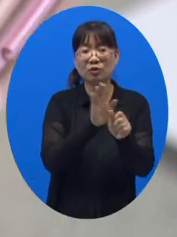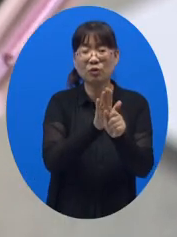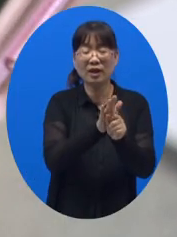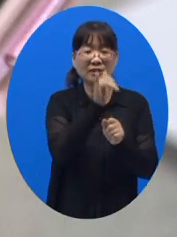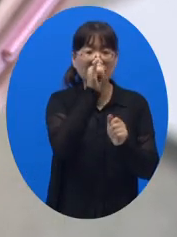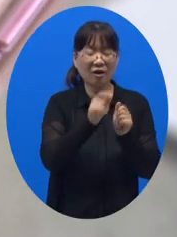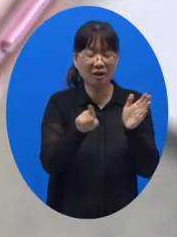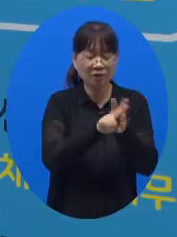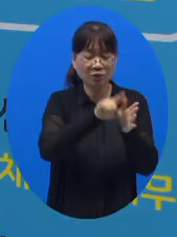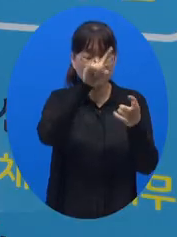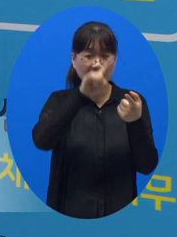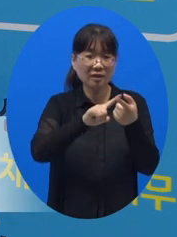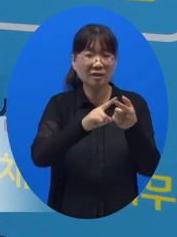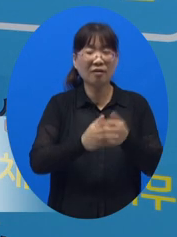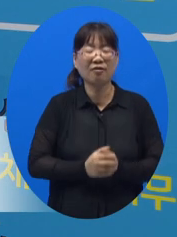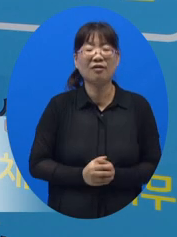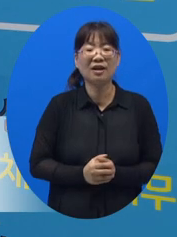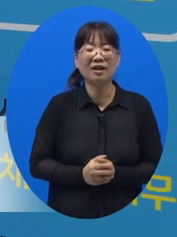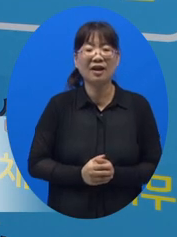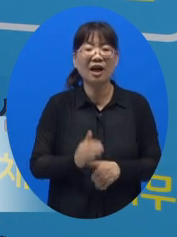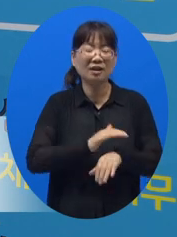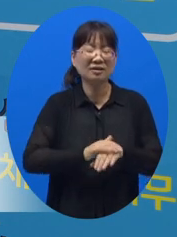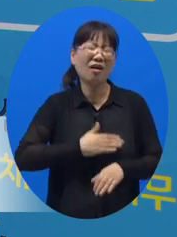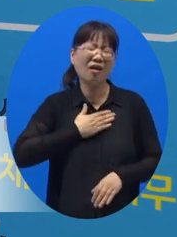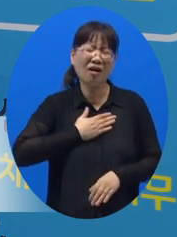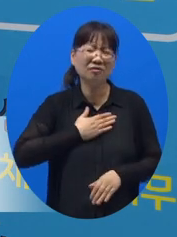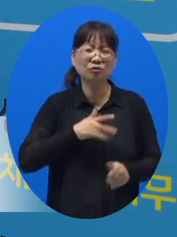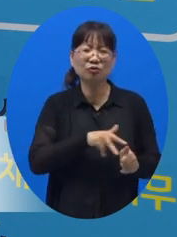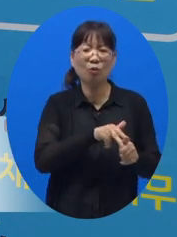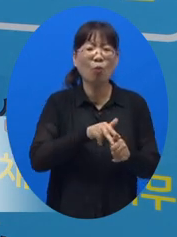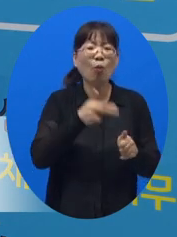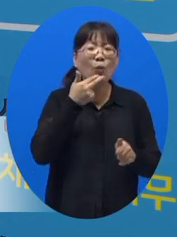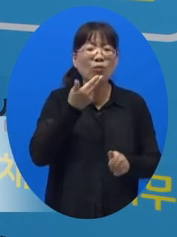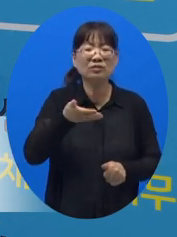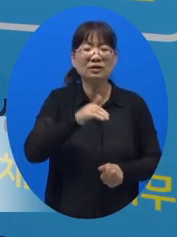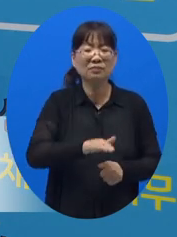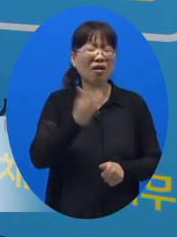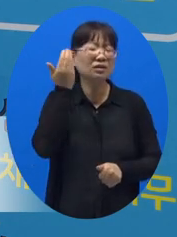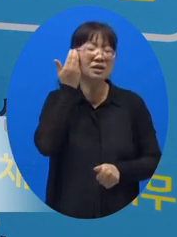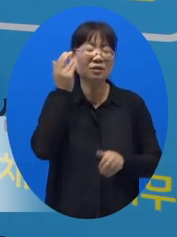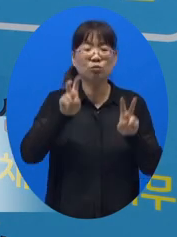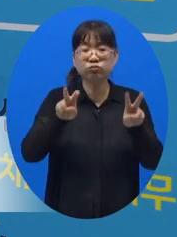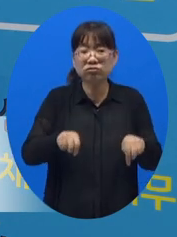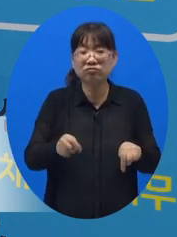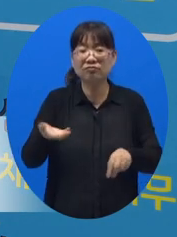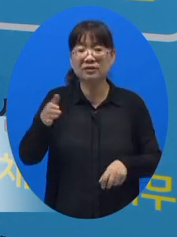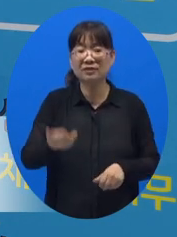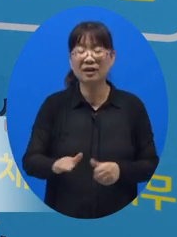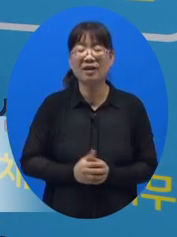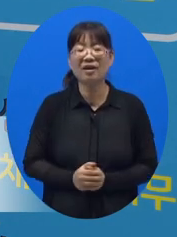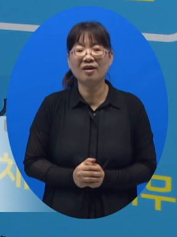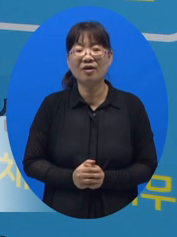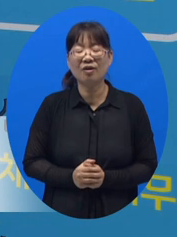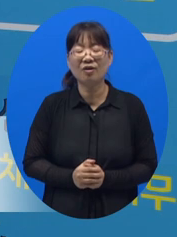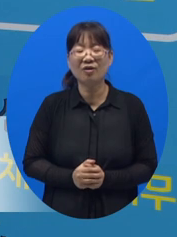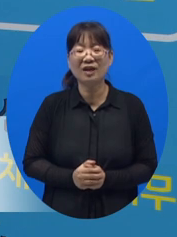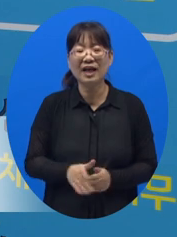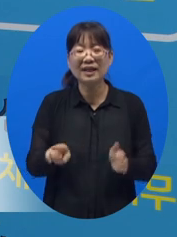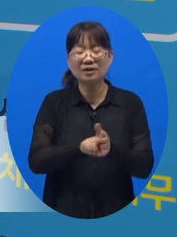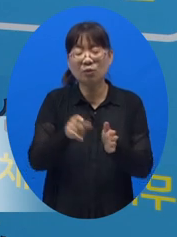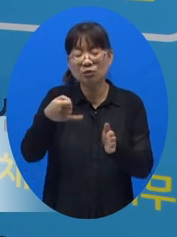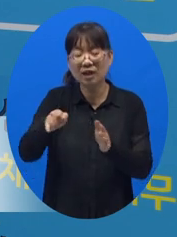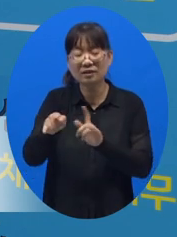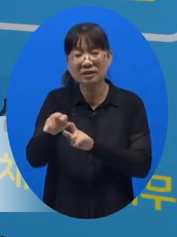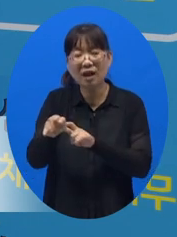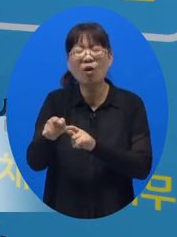돕습니다. 신용에 대해서 잘 아는 게 없었는데 거의 지식이 없었는데 어떻게